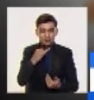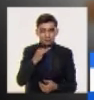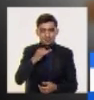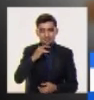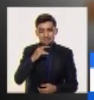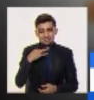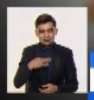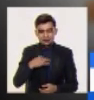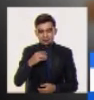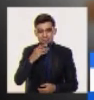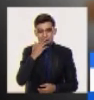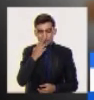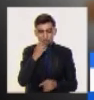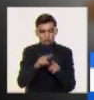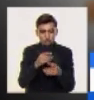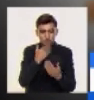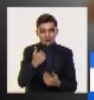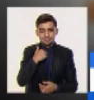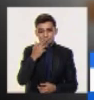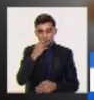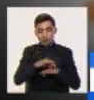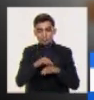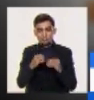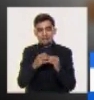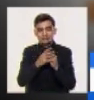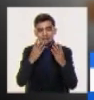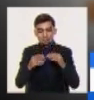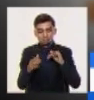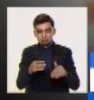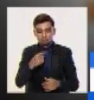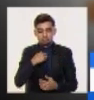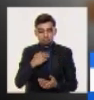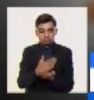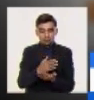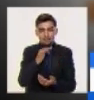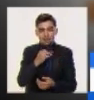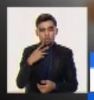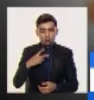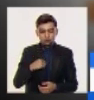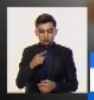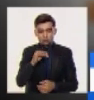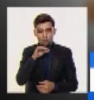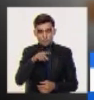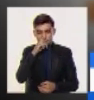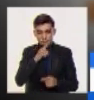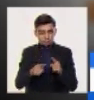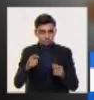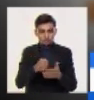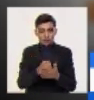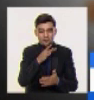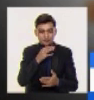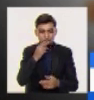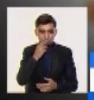а скоро зима. Я переболела, запах вернулся через 15 дней, а дочка с июля до сих пор не чувствует запах. Через 3-4 недели